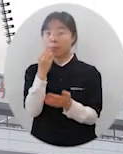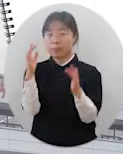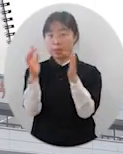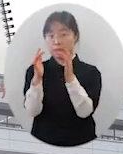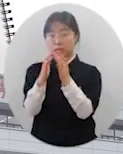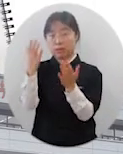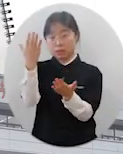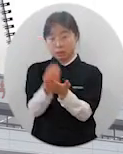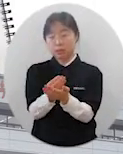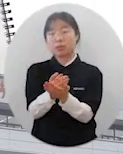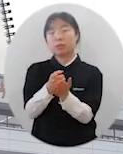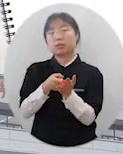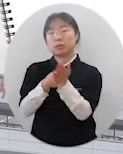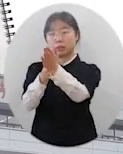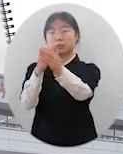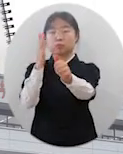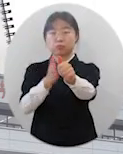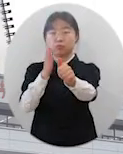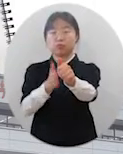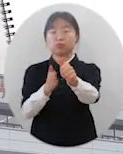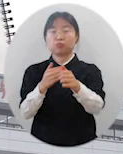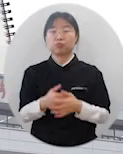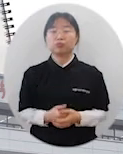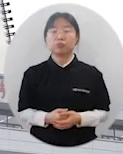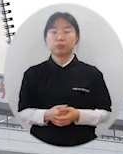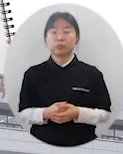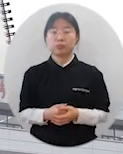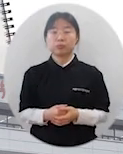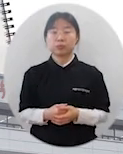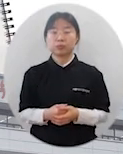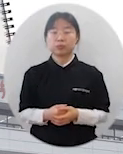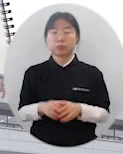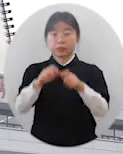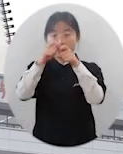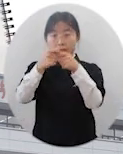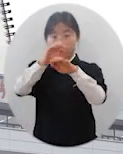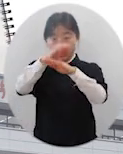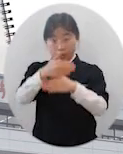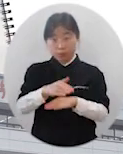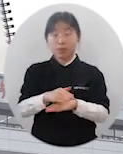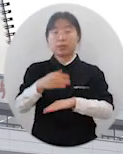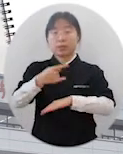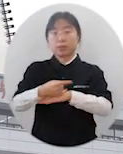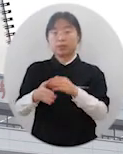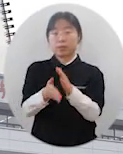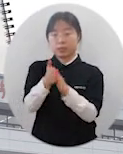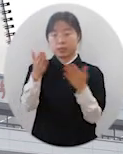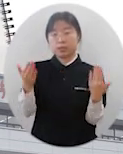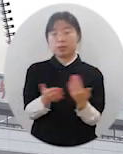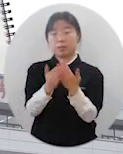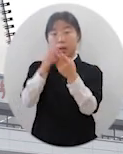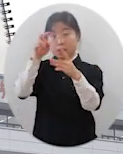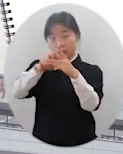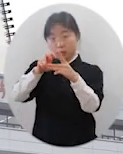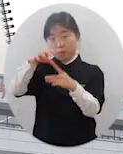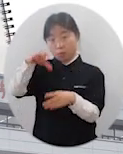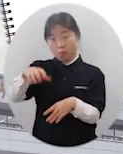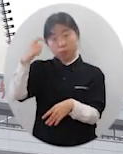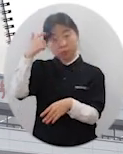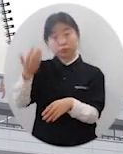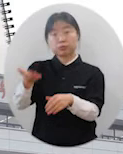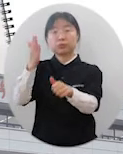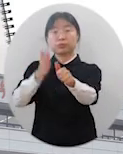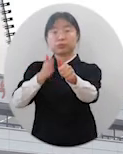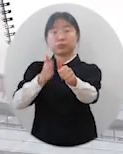신청서를 다운로드받아 이메일이나 방문 접수를 하면 됩니다. 관련 문의사항은 의왕 청년발전소 고천센터로